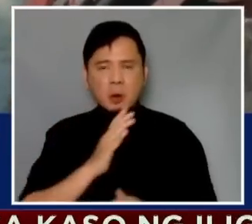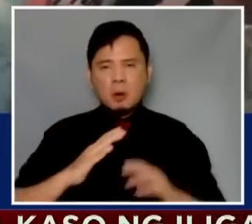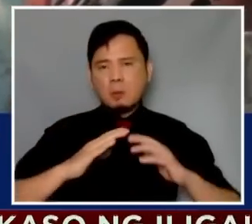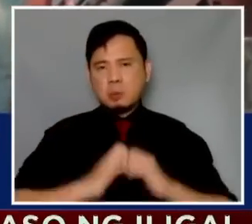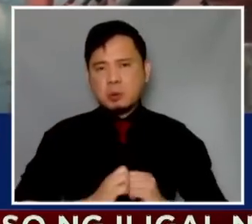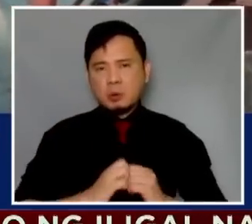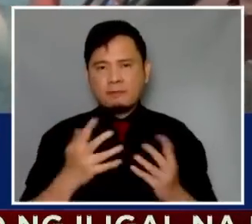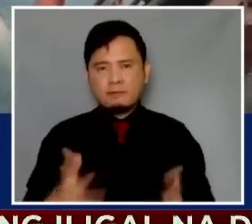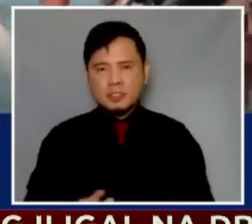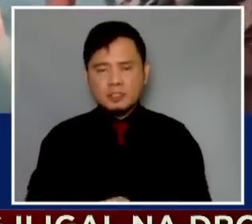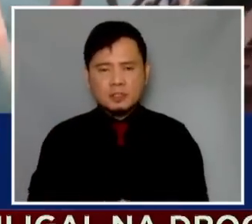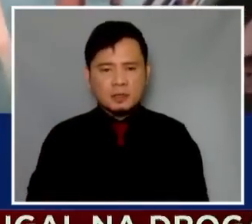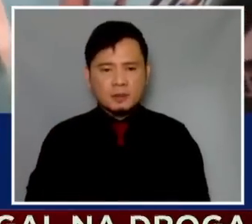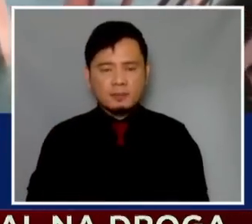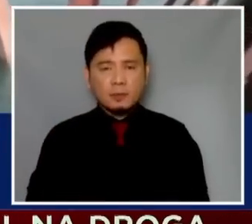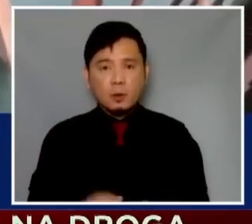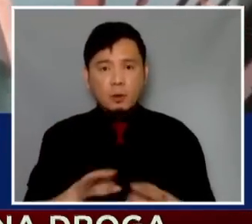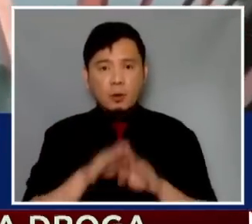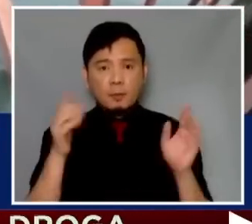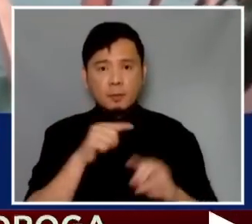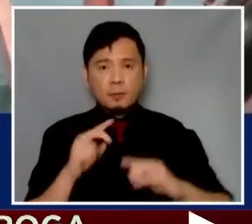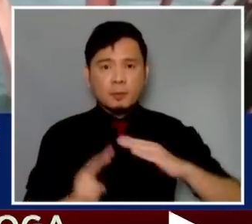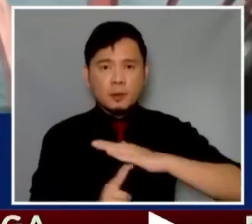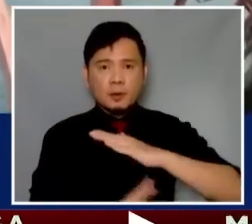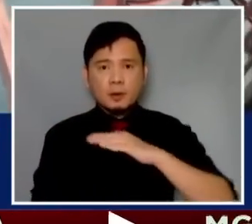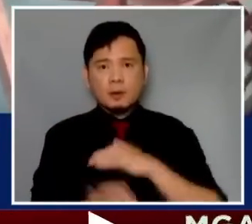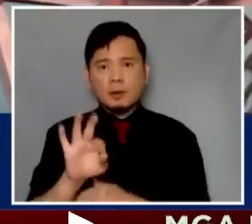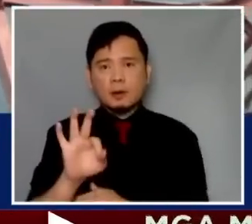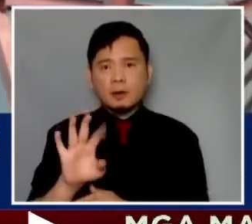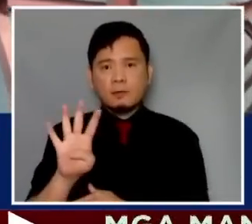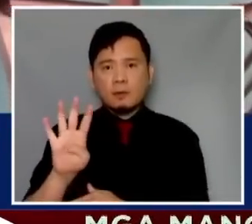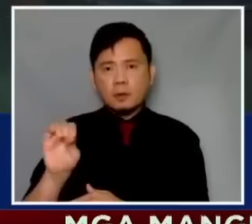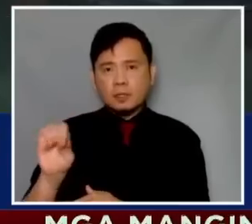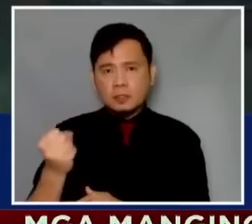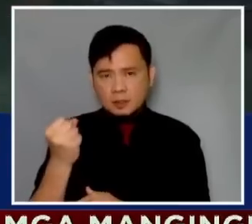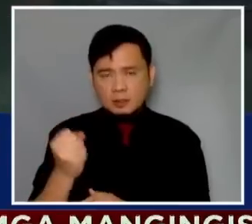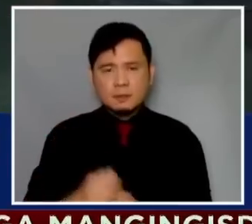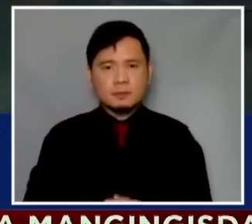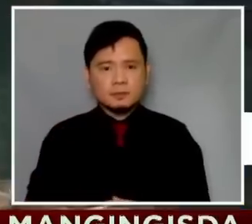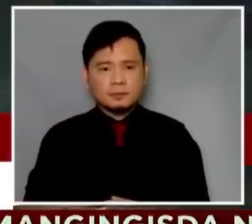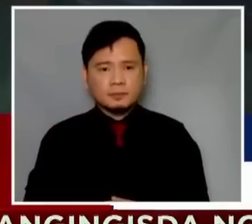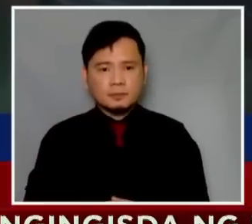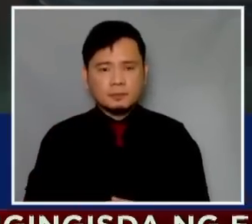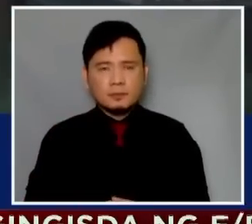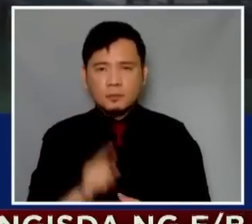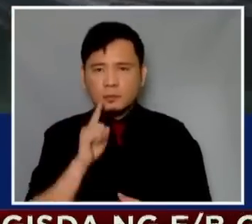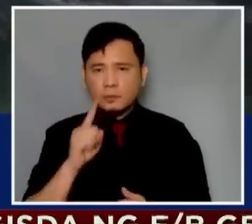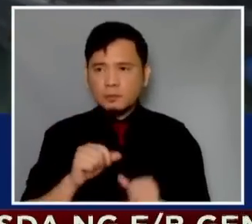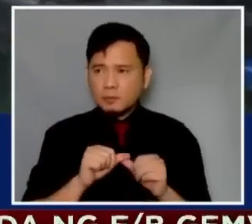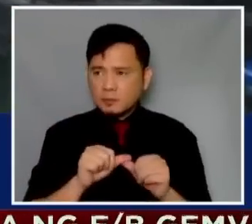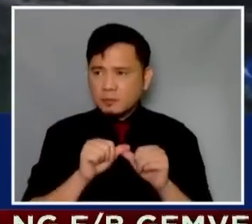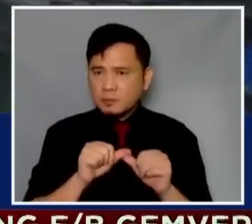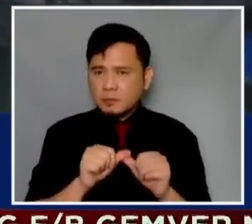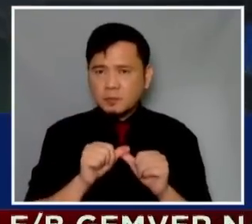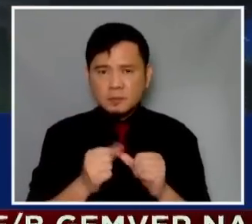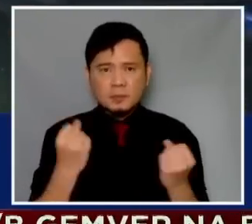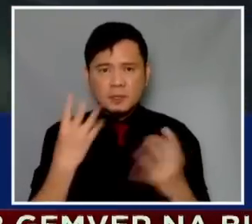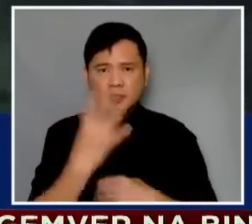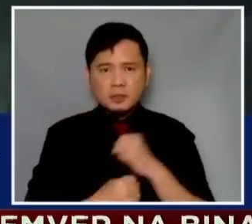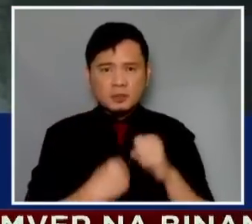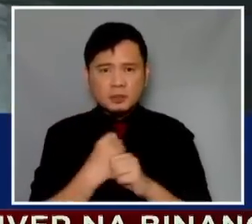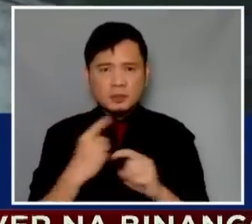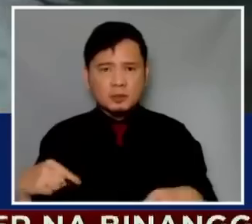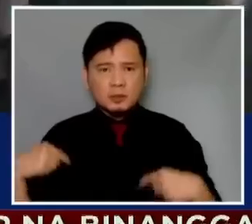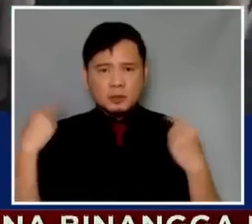Clarin Bridge noong 1940s. Nagkaroon ito ng malawakang pagsasaayos noong dekada 70. Ayon sa website